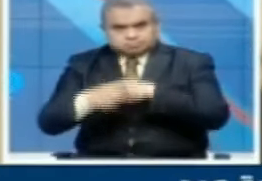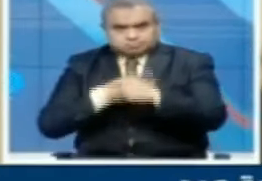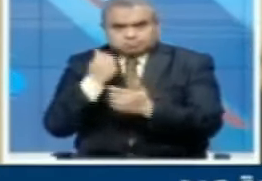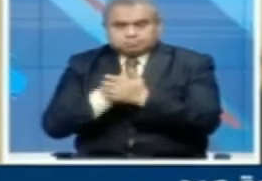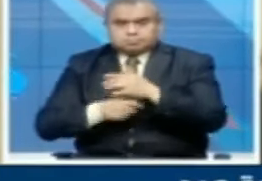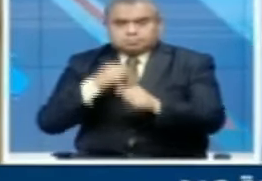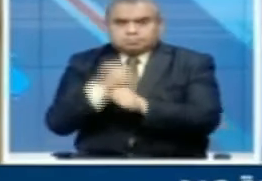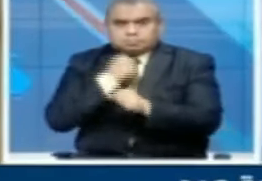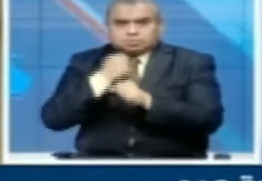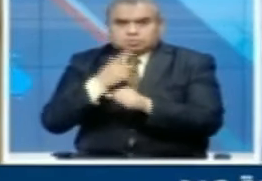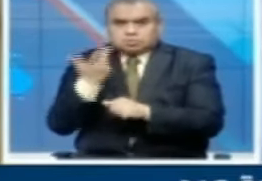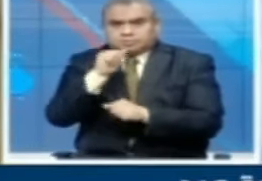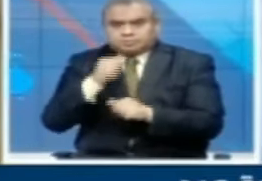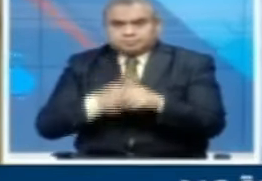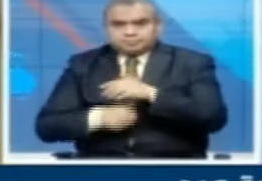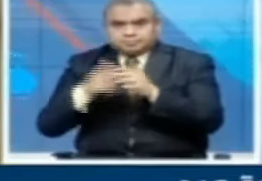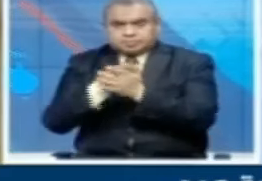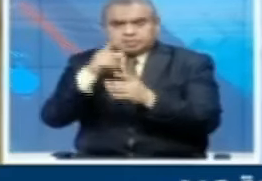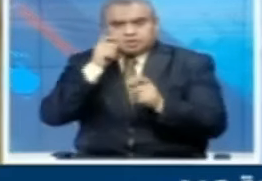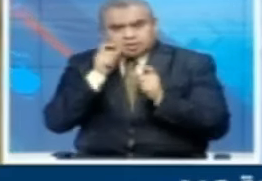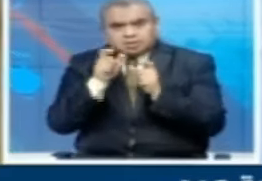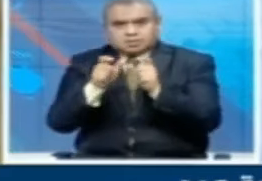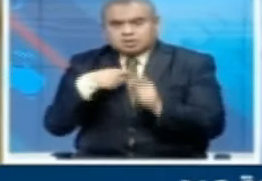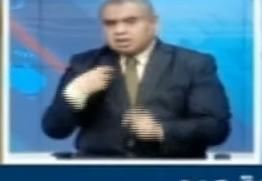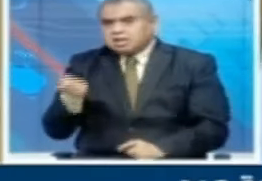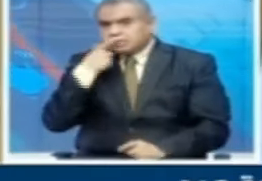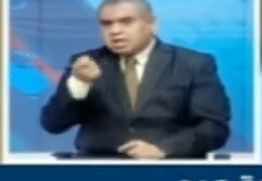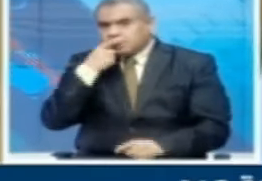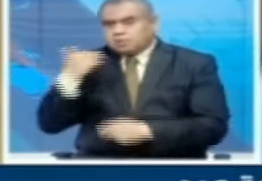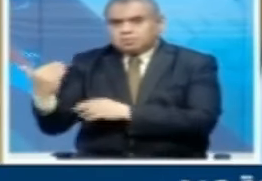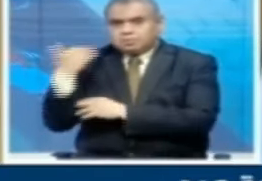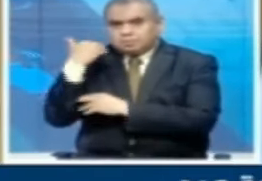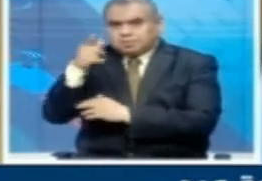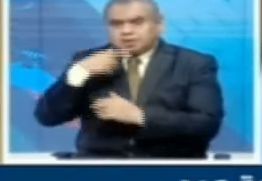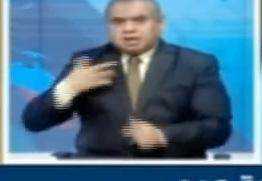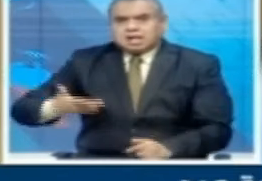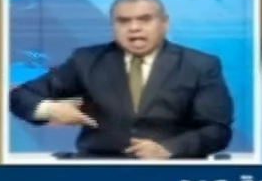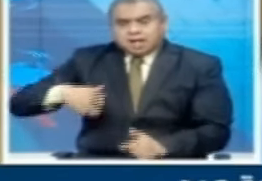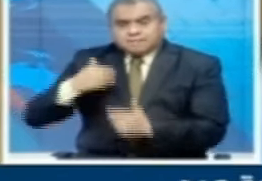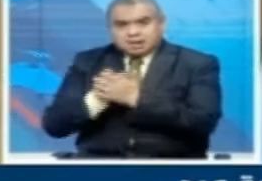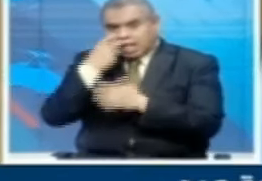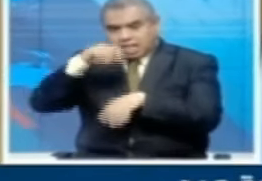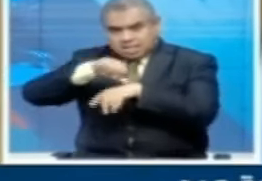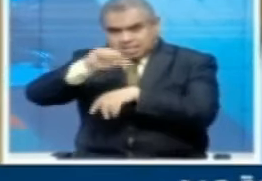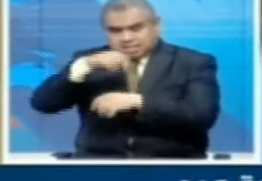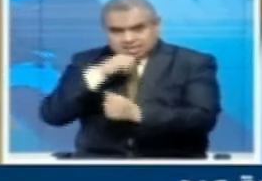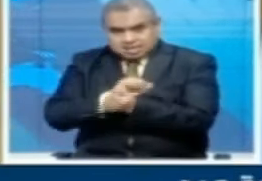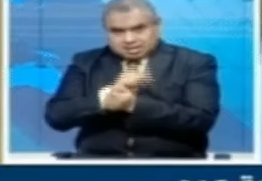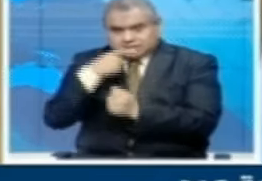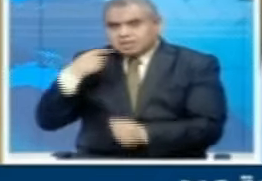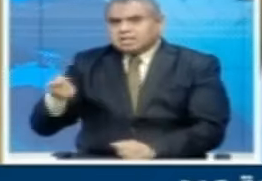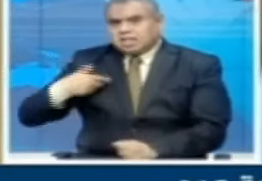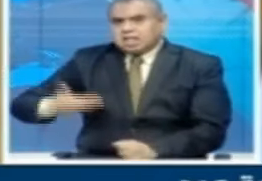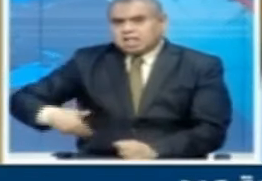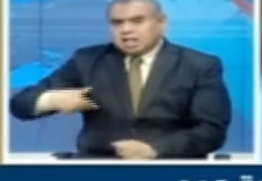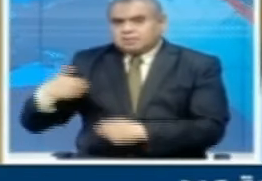معاملة كويسة. خدمات الطبية كانوا بيهتموا بعلاجنا وبيجيبوهن. أنا عاملة عملية في المركز الطبي مركبة مسمار،